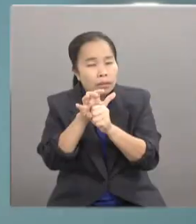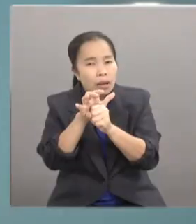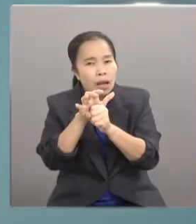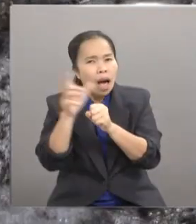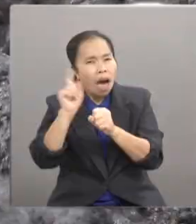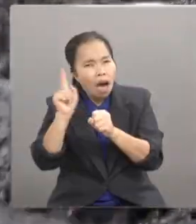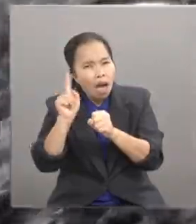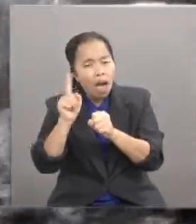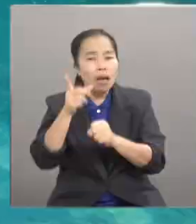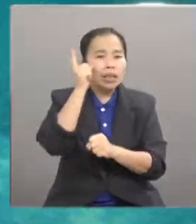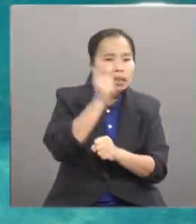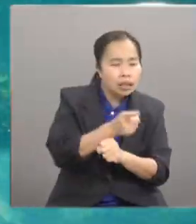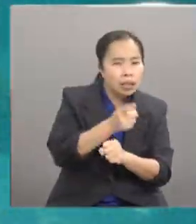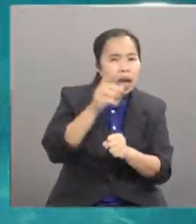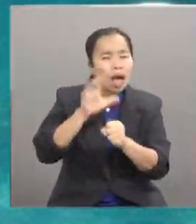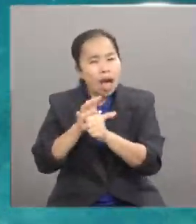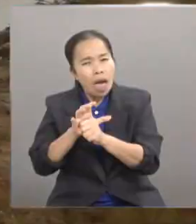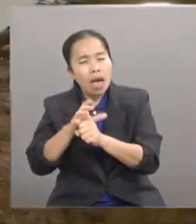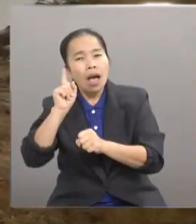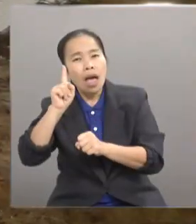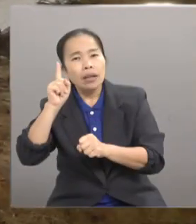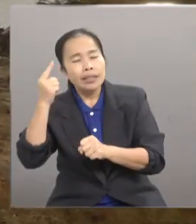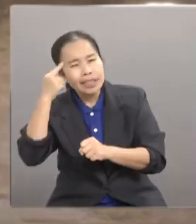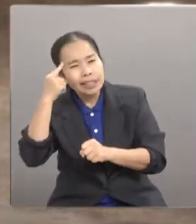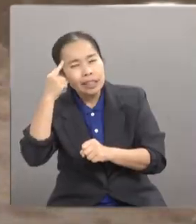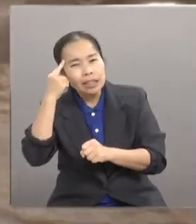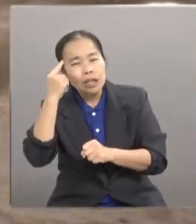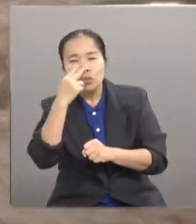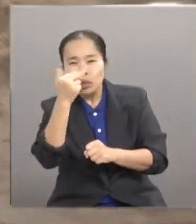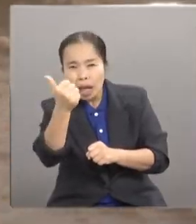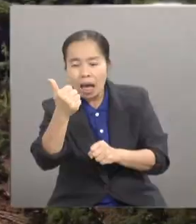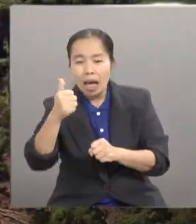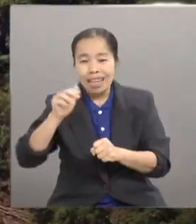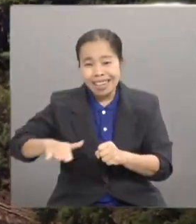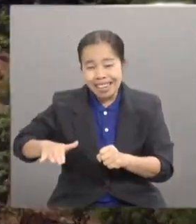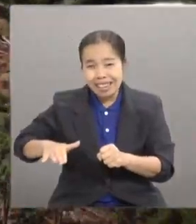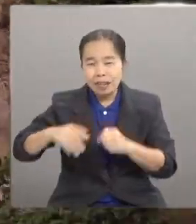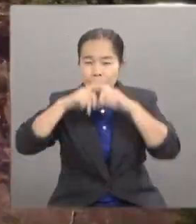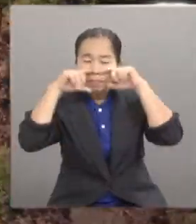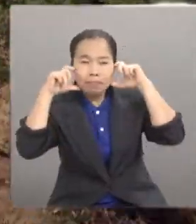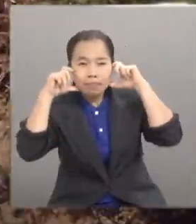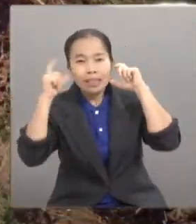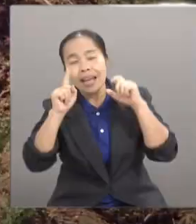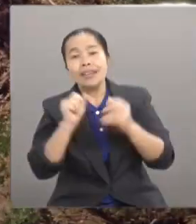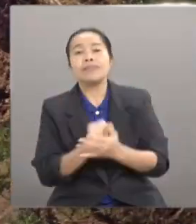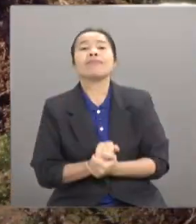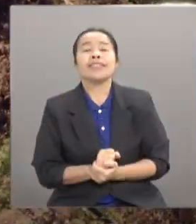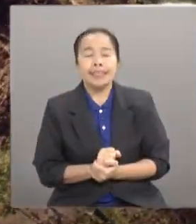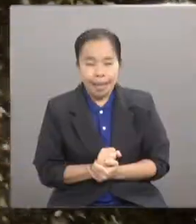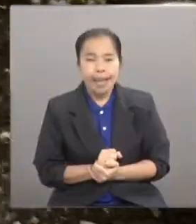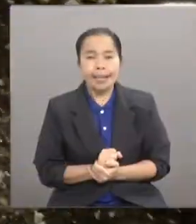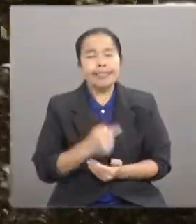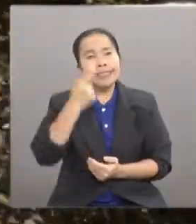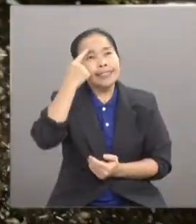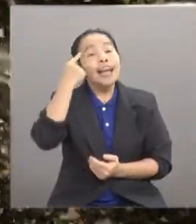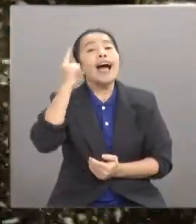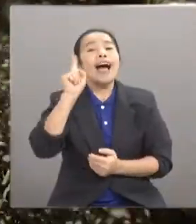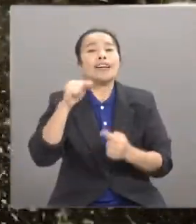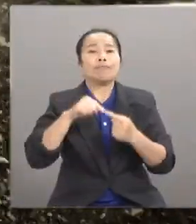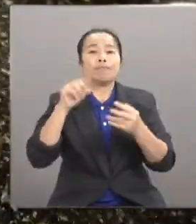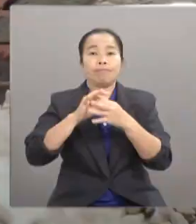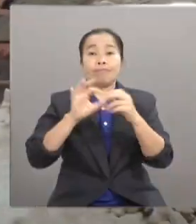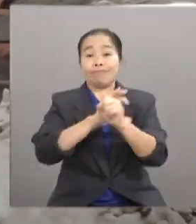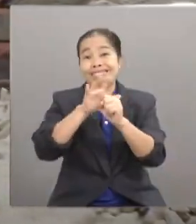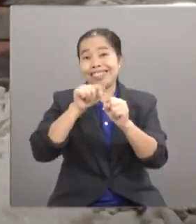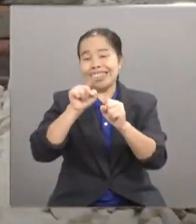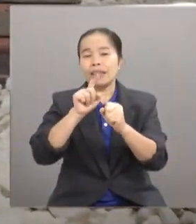ไหนกเป็จริง่าตอนไหนก็สามารถรชมได้เราตอนไหนกไม่อาวเดท ไมตกสายอาการเพราฉนั้นกตองตีคามว่า COVID ตรนี้มันไปส